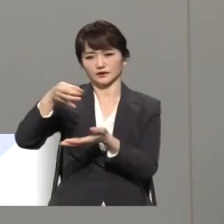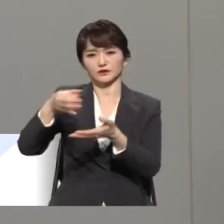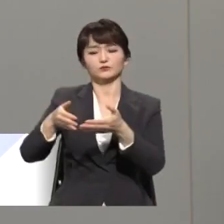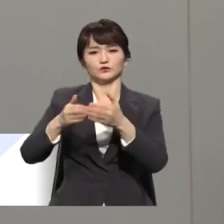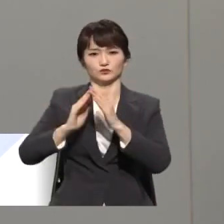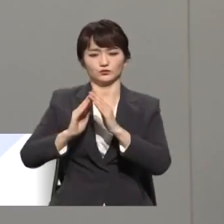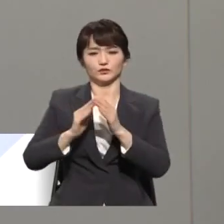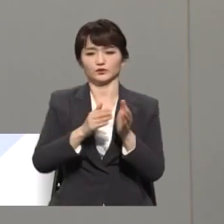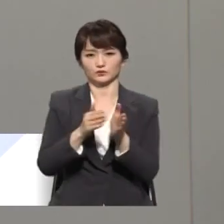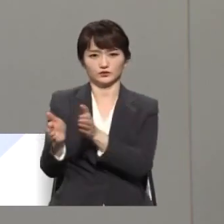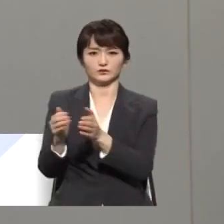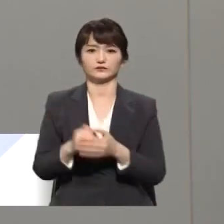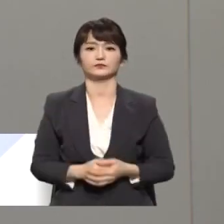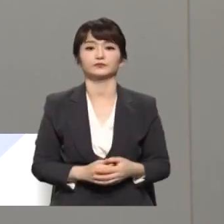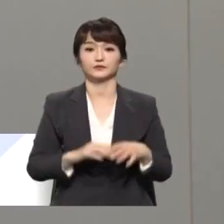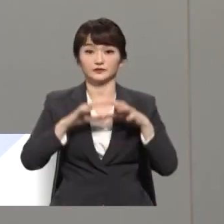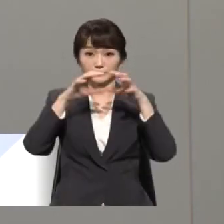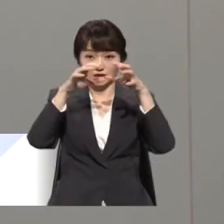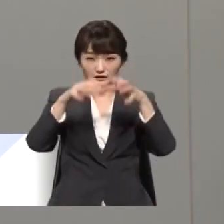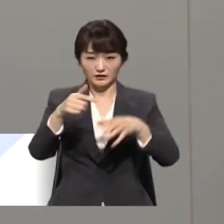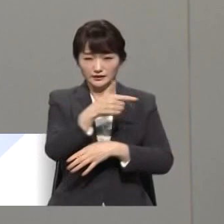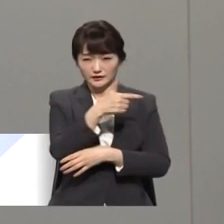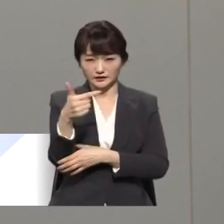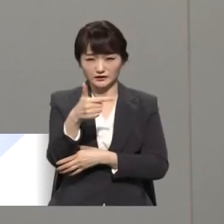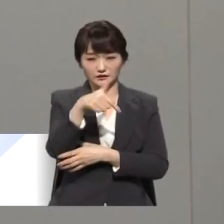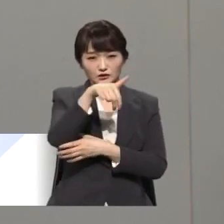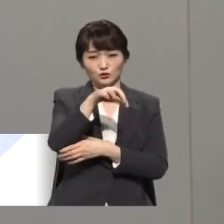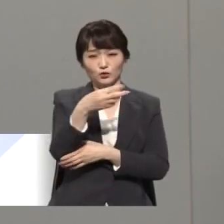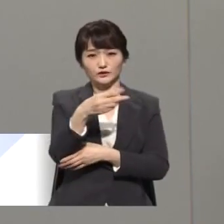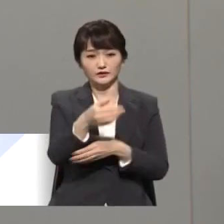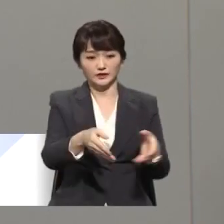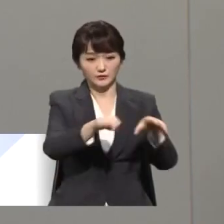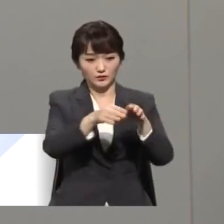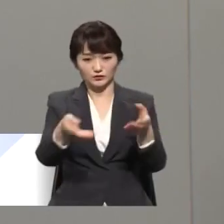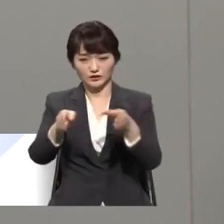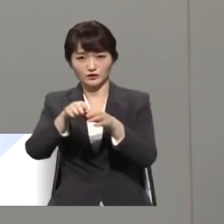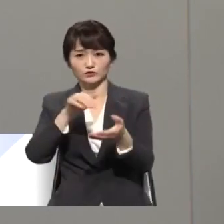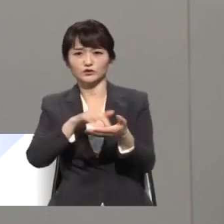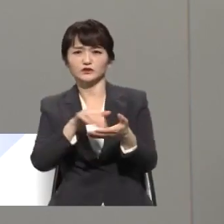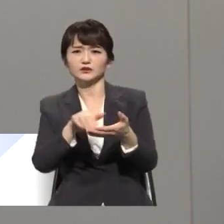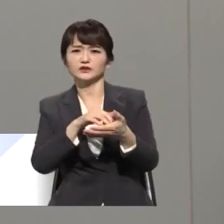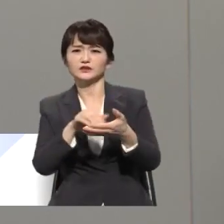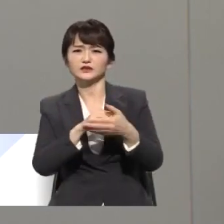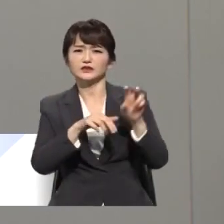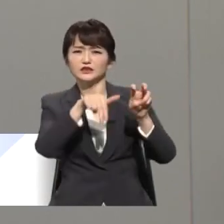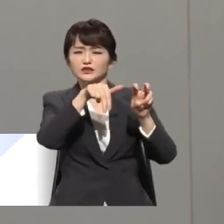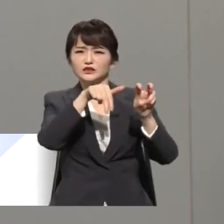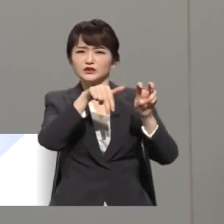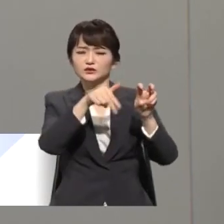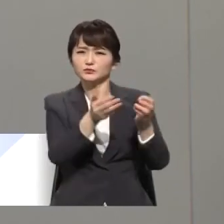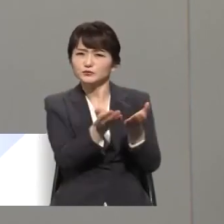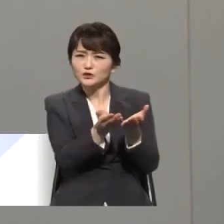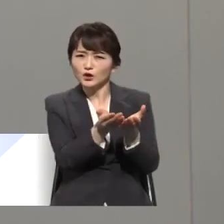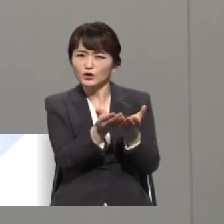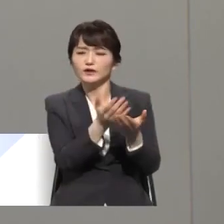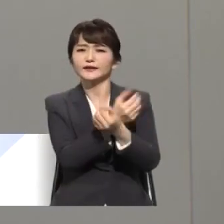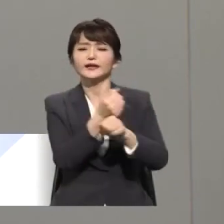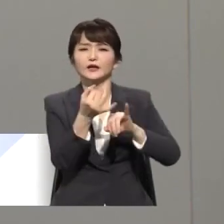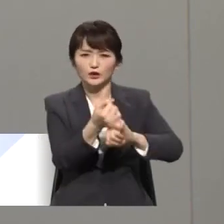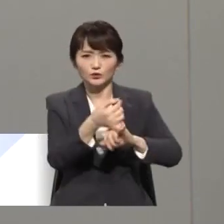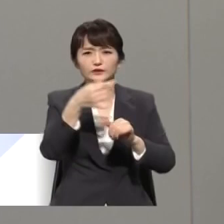세계 최대의 컨테이너 운반선 등 20 책이 배를 발주 했읍니다 이 덕분에 조선업 또 살았고